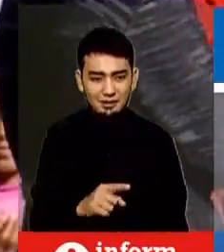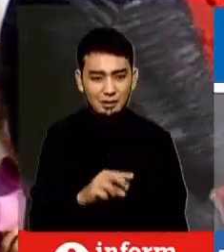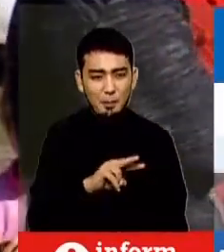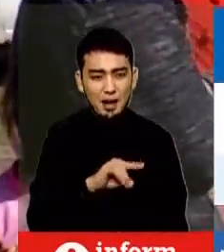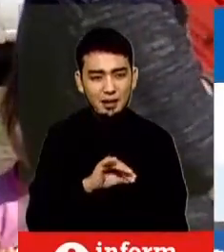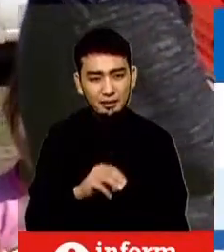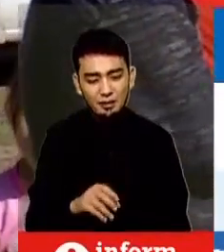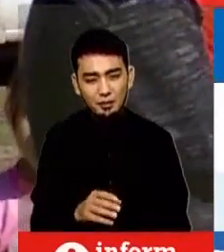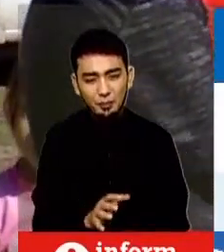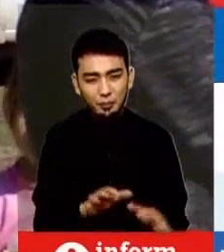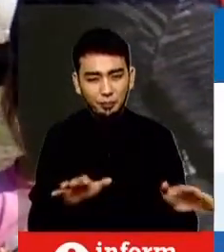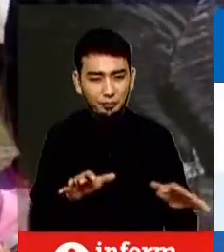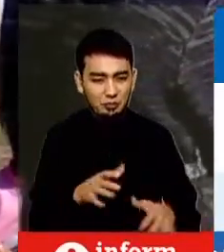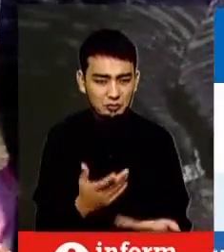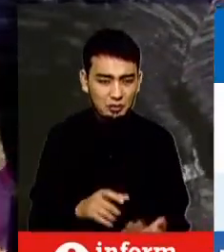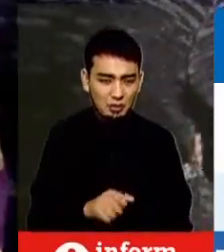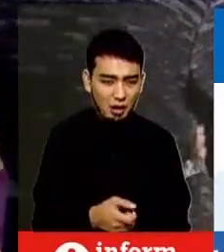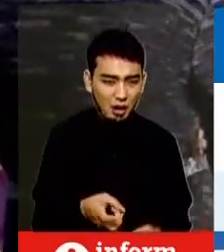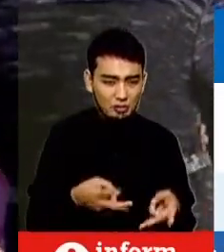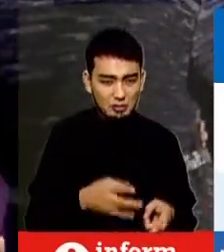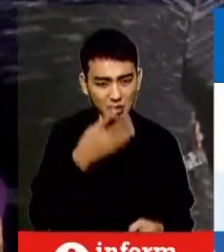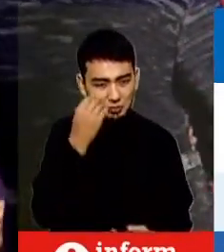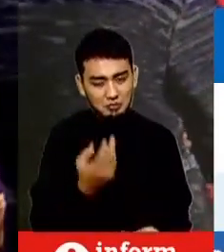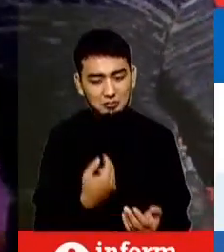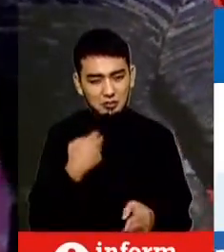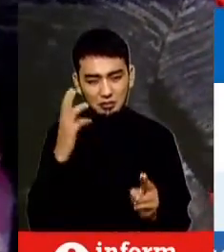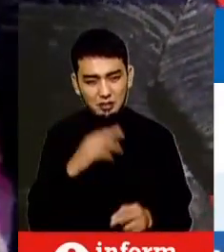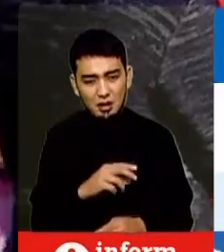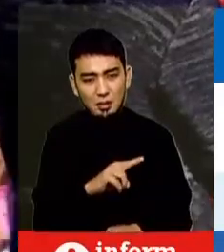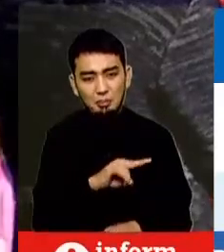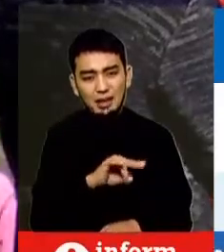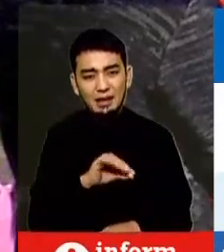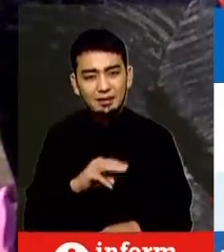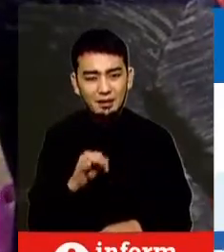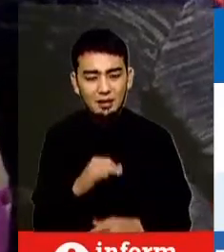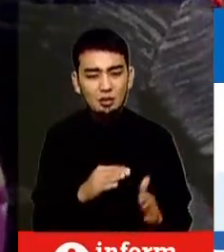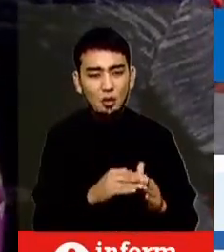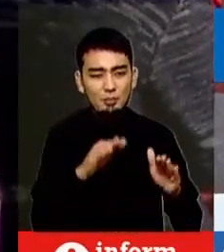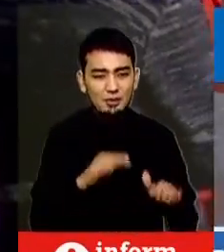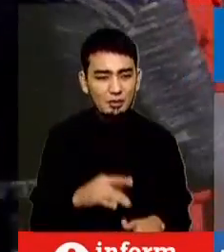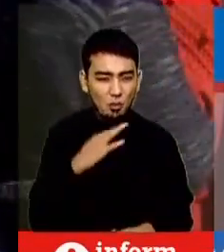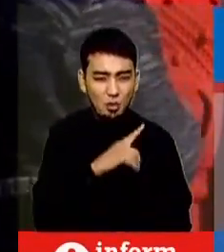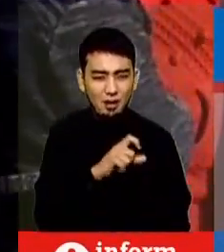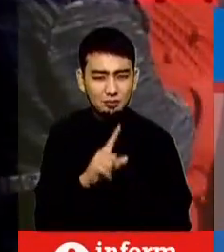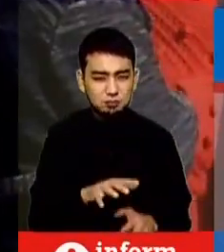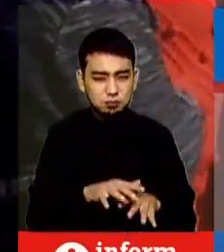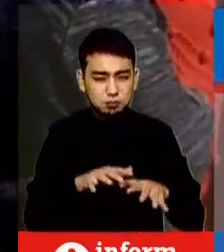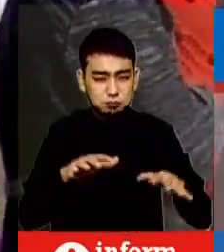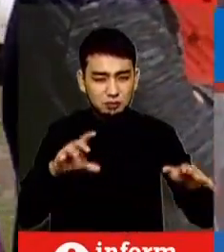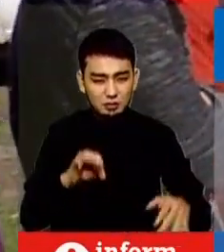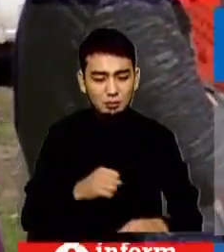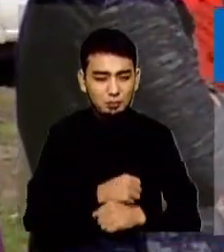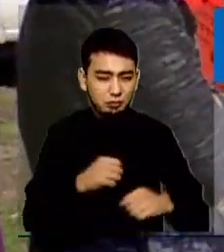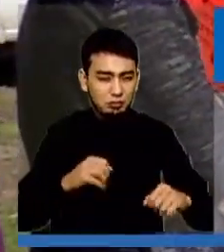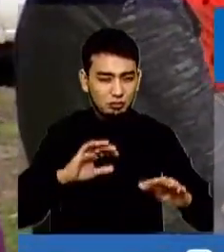Мы не утверждаем, но, быть может, они сами оставили включенными плиту. Мое мнение, что в доме собралось много газа и произошел взрыв.